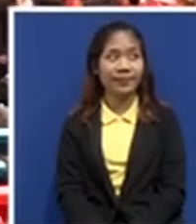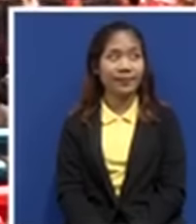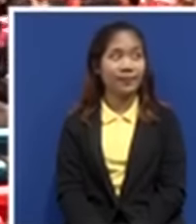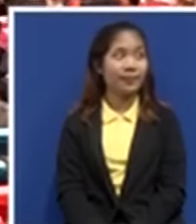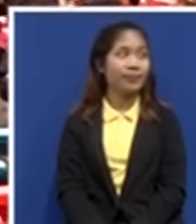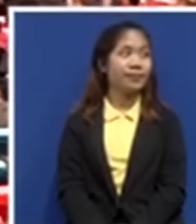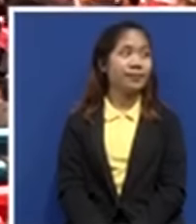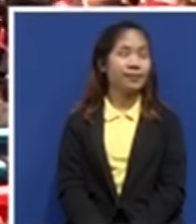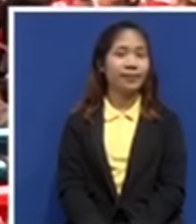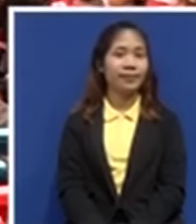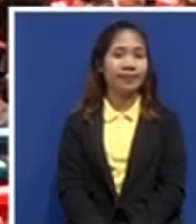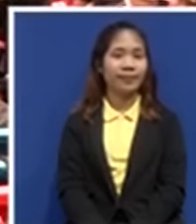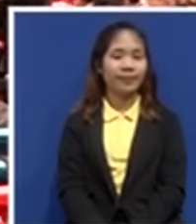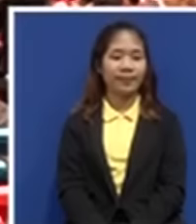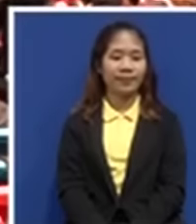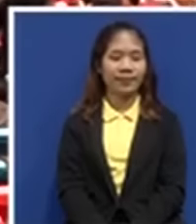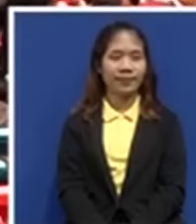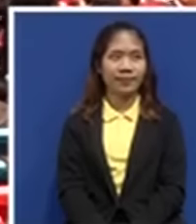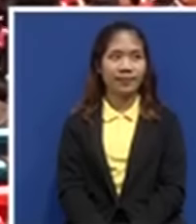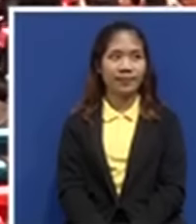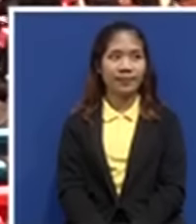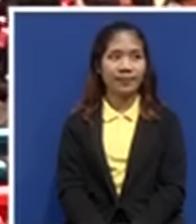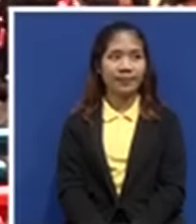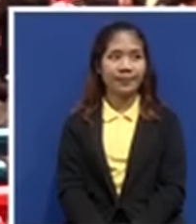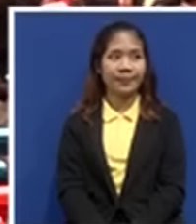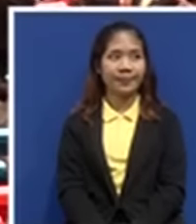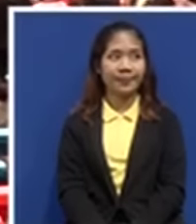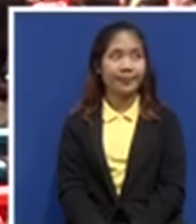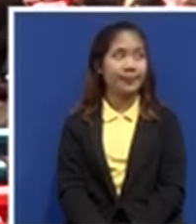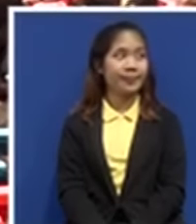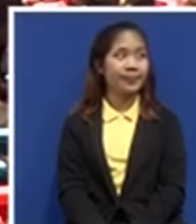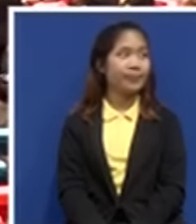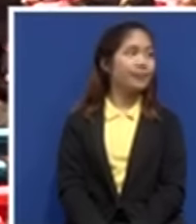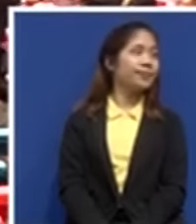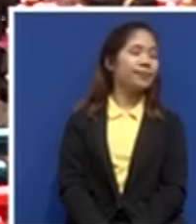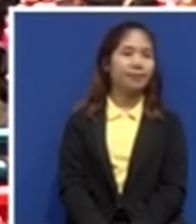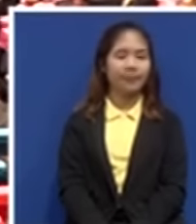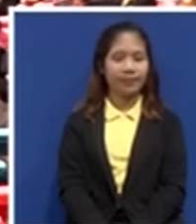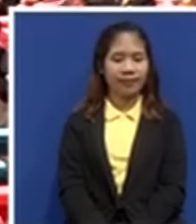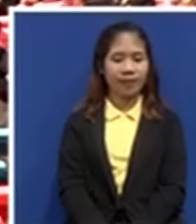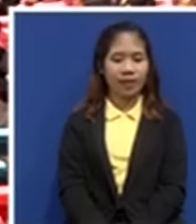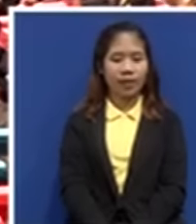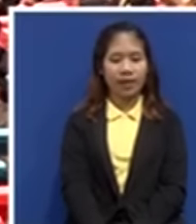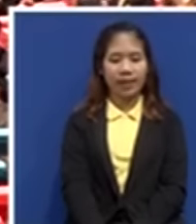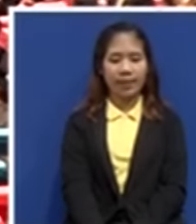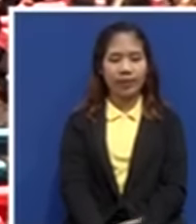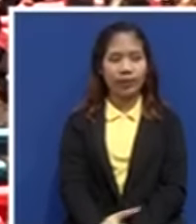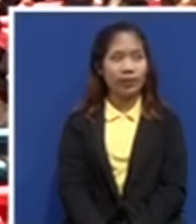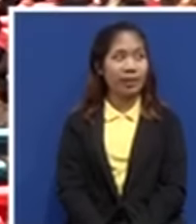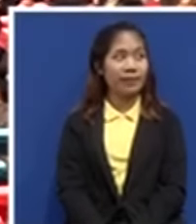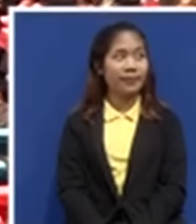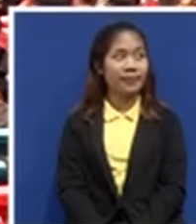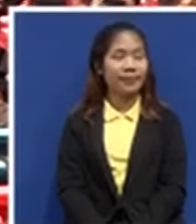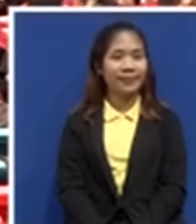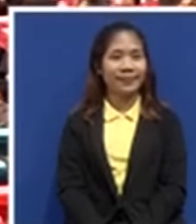ครับท่านผู้ฟังครับและท่านผู้ฟังกำลังติดตามรับชมนะครับการแถลงนโยบายของคณะรัฐมนตรีหรือว่า